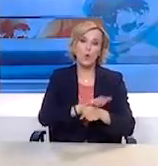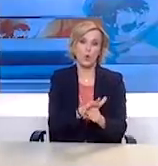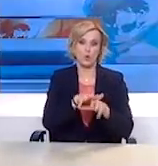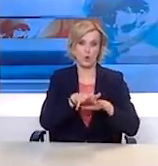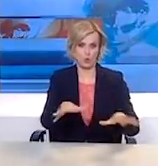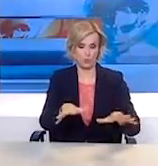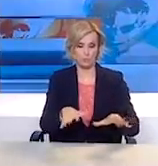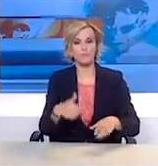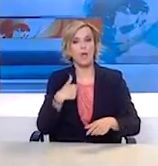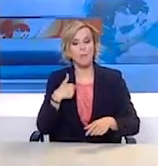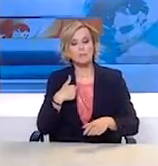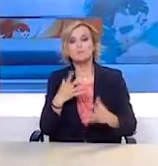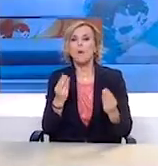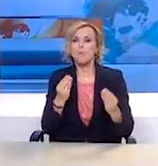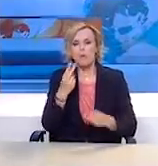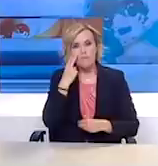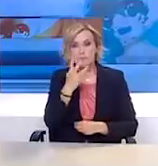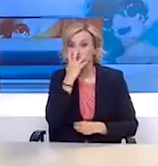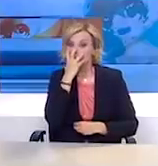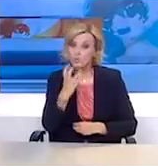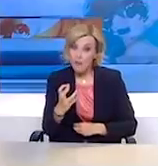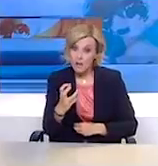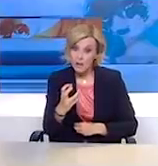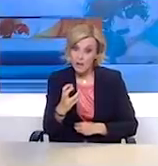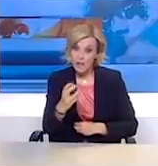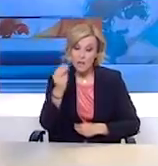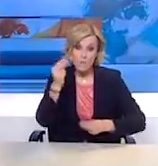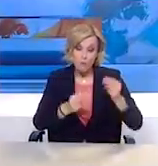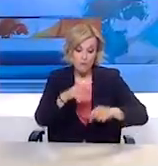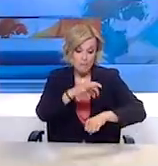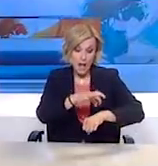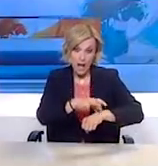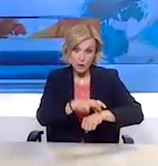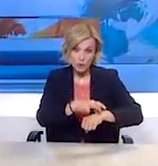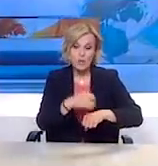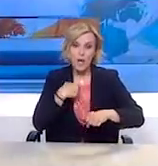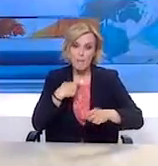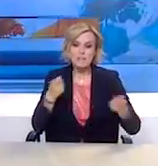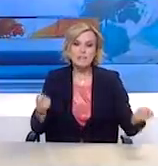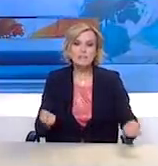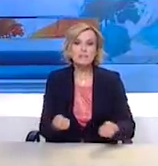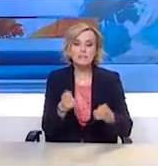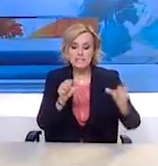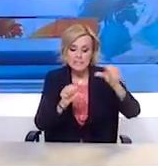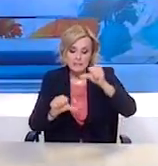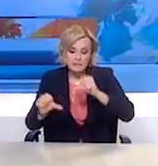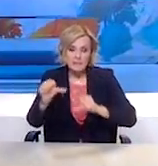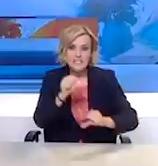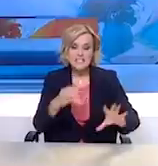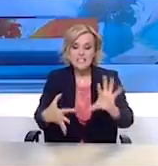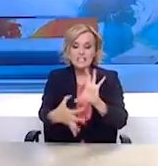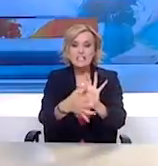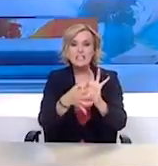Τα σοβαρά περιστατικά, όπως σας έχω πει, απαιτούν συνδυασμένη θεραπεία με φάρμακα τα οποία είναι νοσοκομιακά ήδη, φάρμακα τα